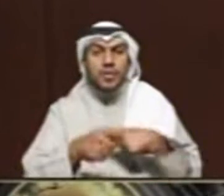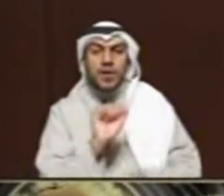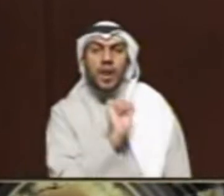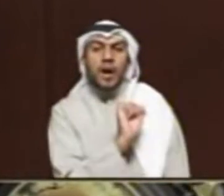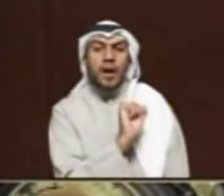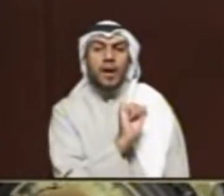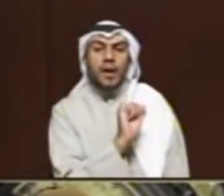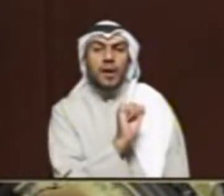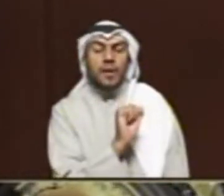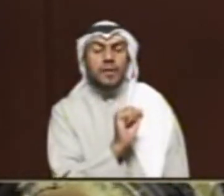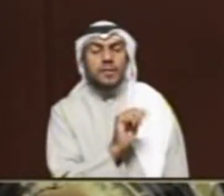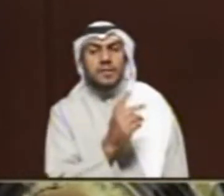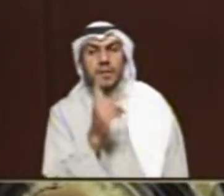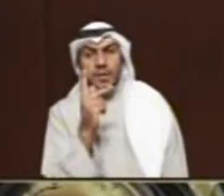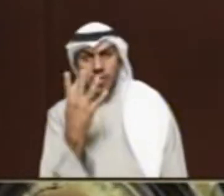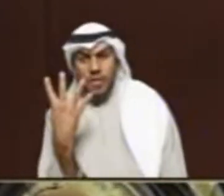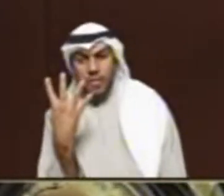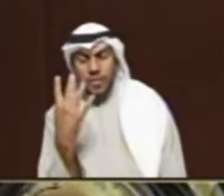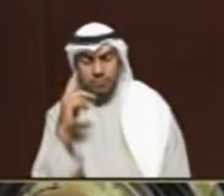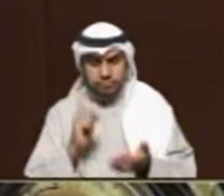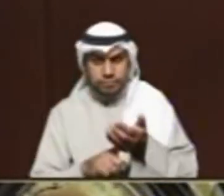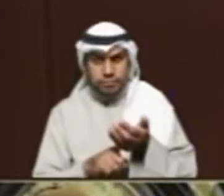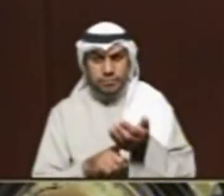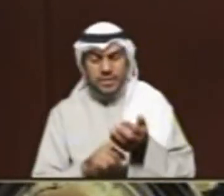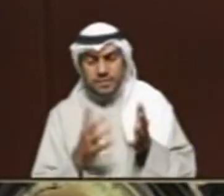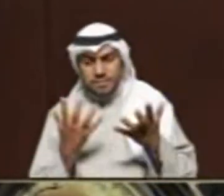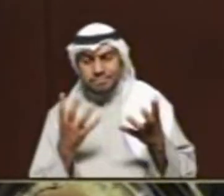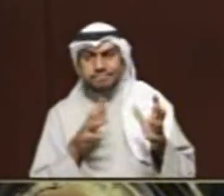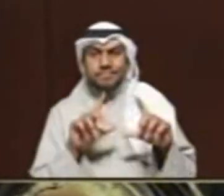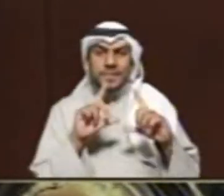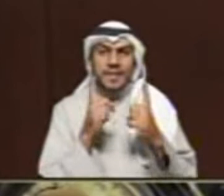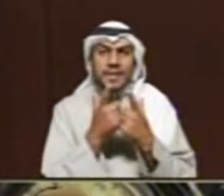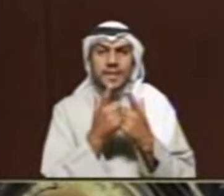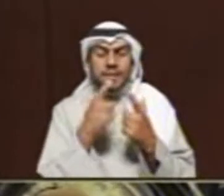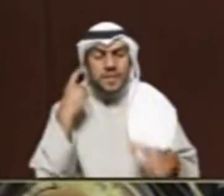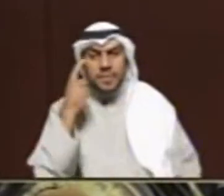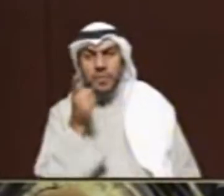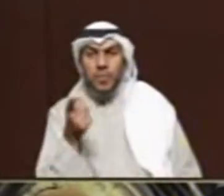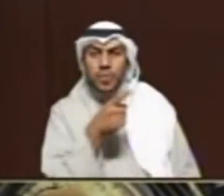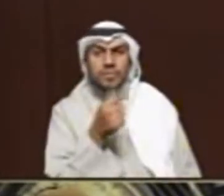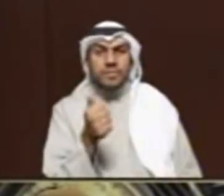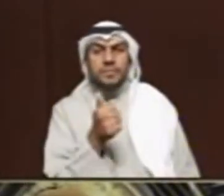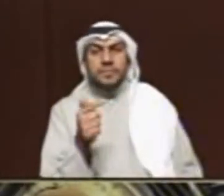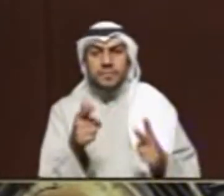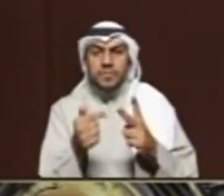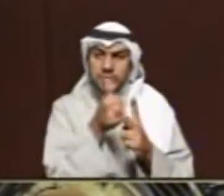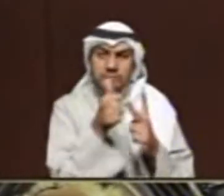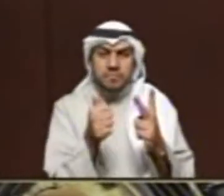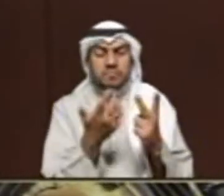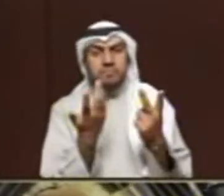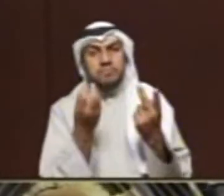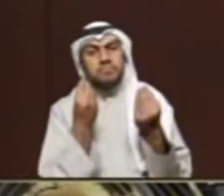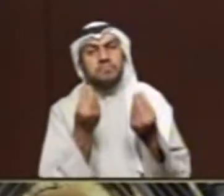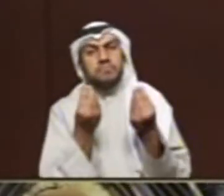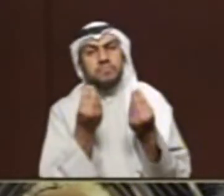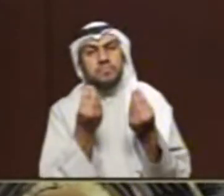لكن صار في لبس عند اللجنة وعند الجهاز التنفيذي، ما احنا عارفين هل هو T4